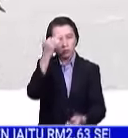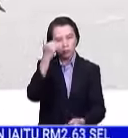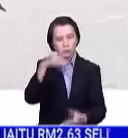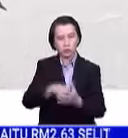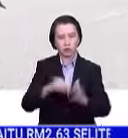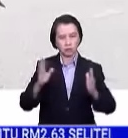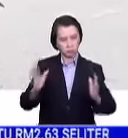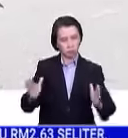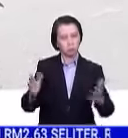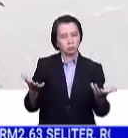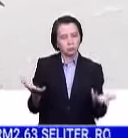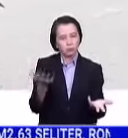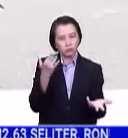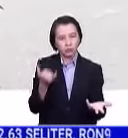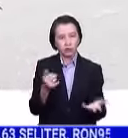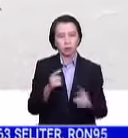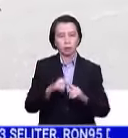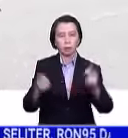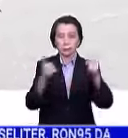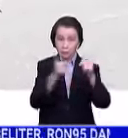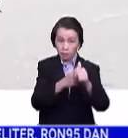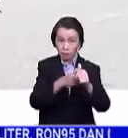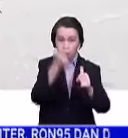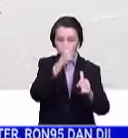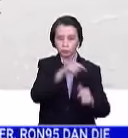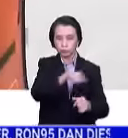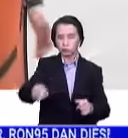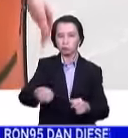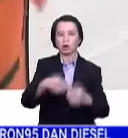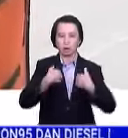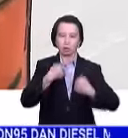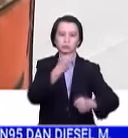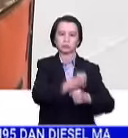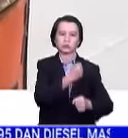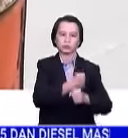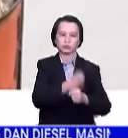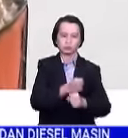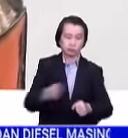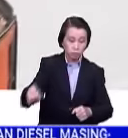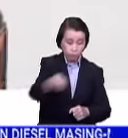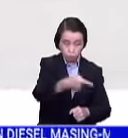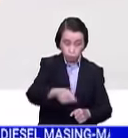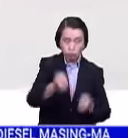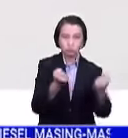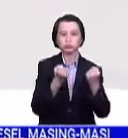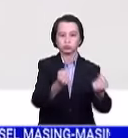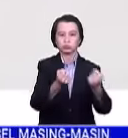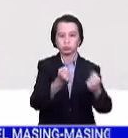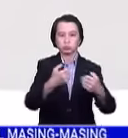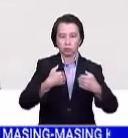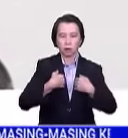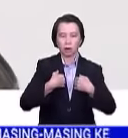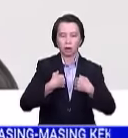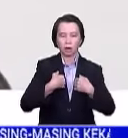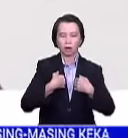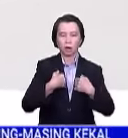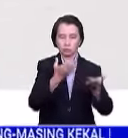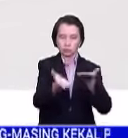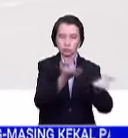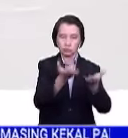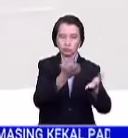agak tinggi dalam tempoh tersebut ni? Yang pertama adalah urusan bekerja. Mereka semua ada terlibat dengan essential